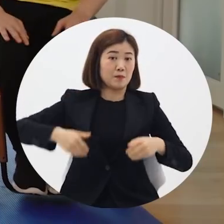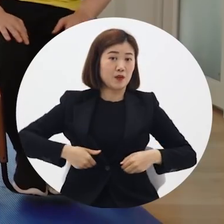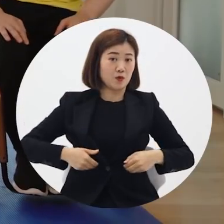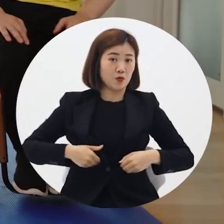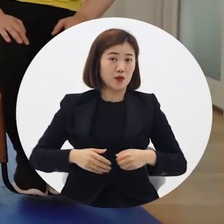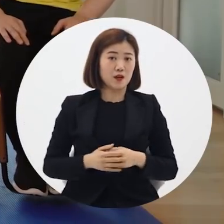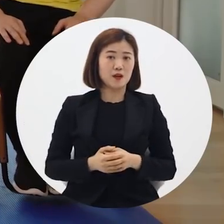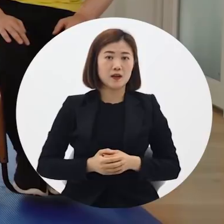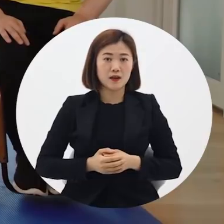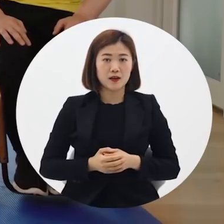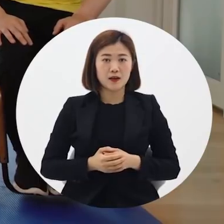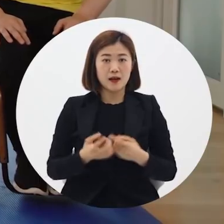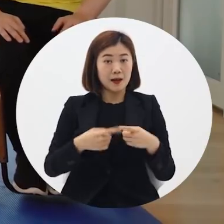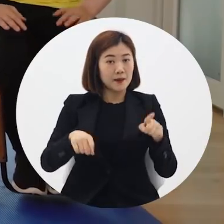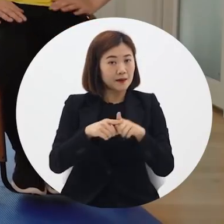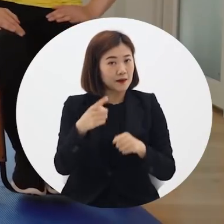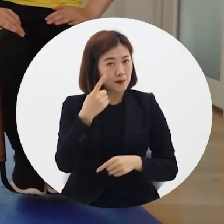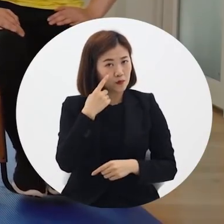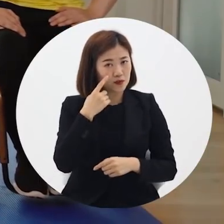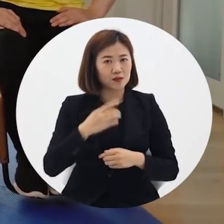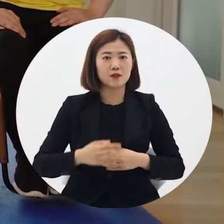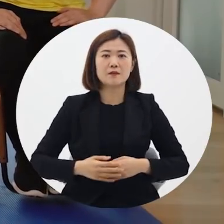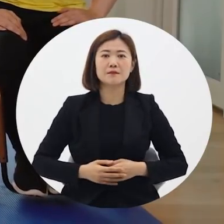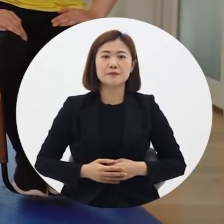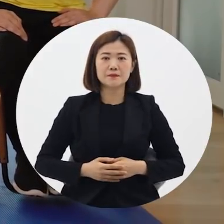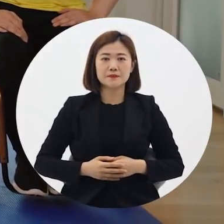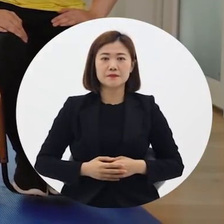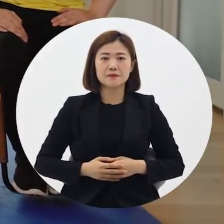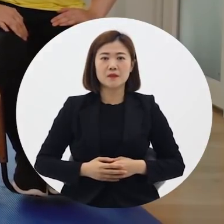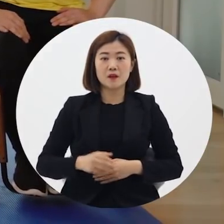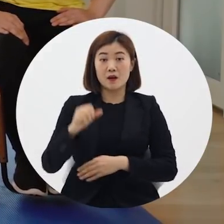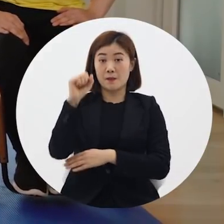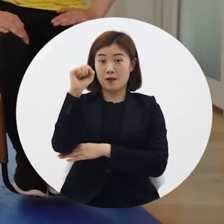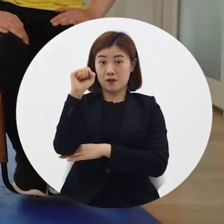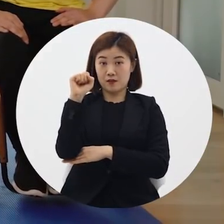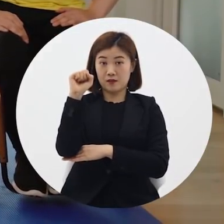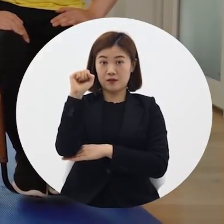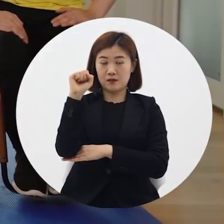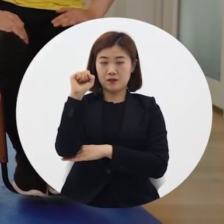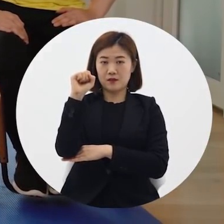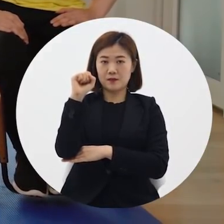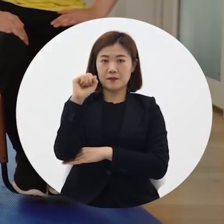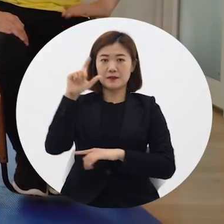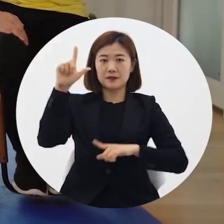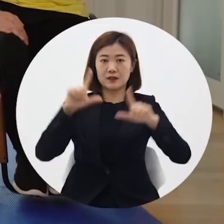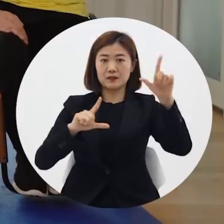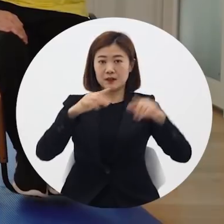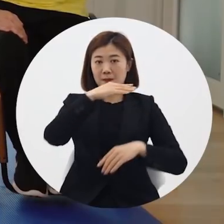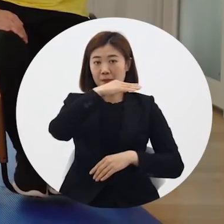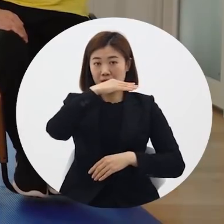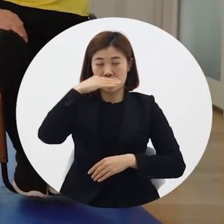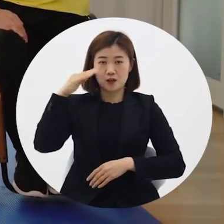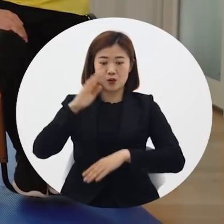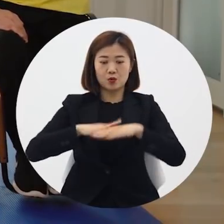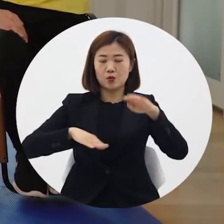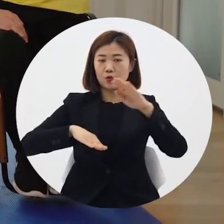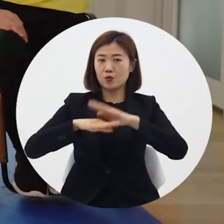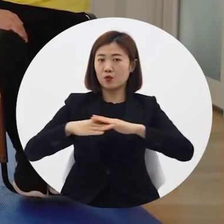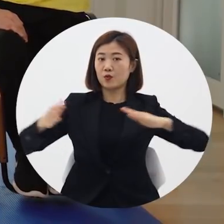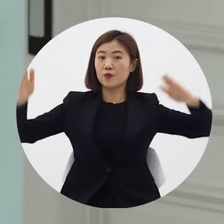자, 이번엔 다 함께 따라해 보시죠. 허리를 핀 상태에서 자세를 잡아주시고 팔을 뒤로